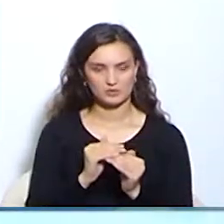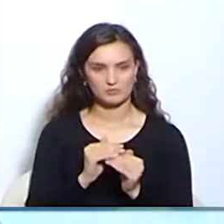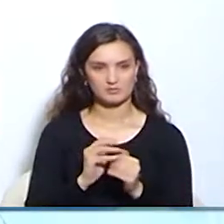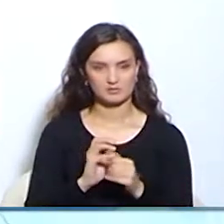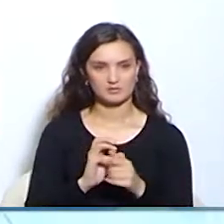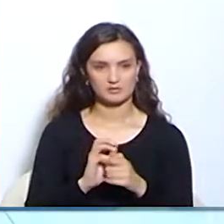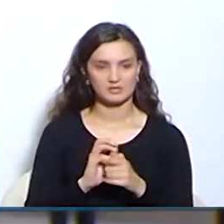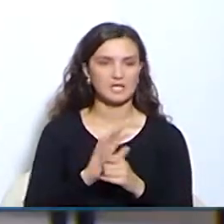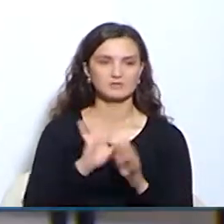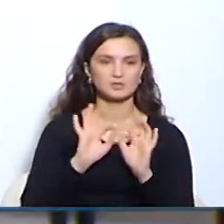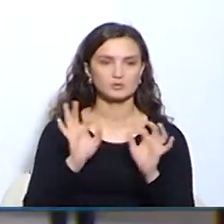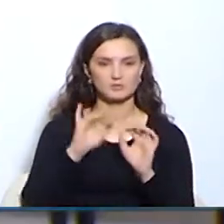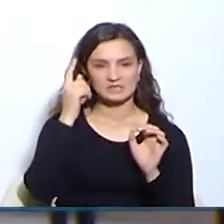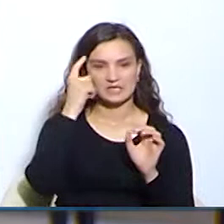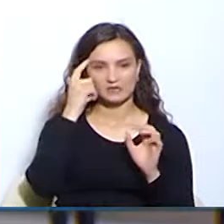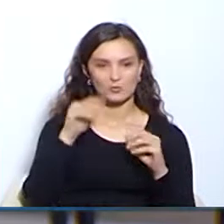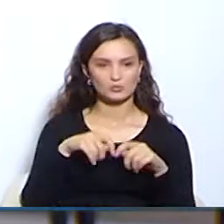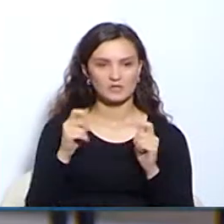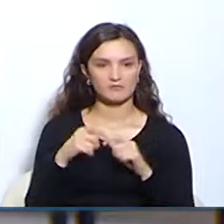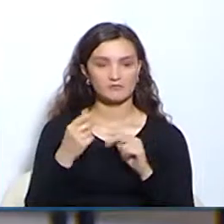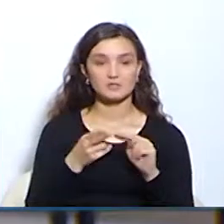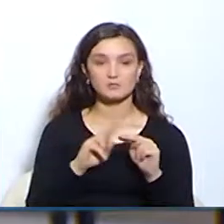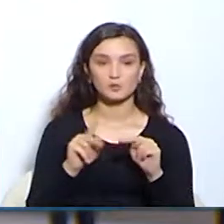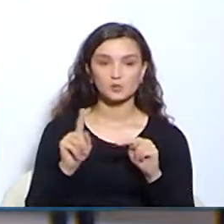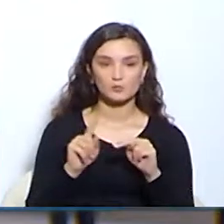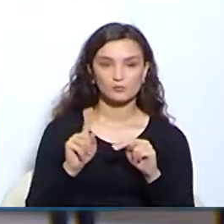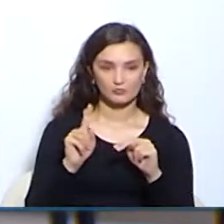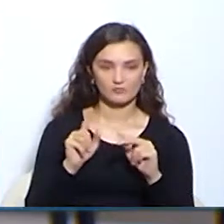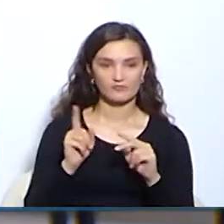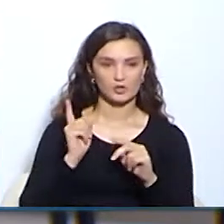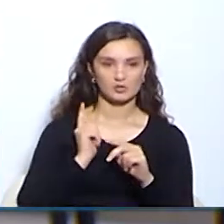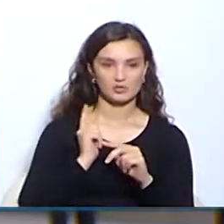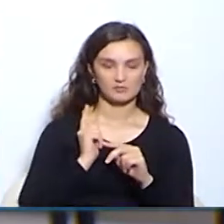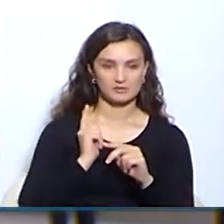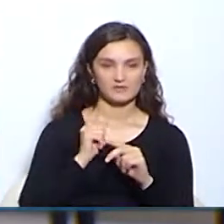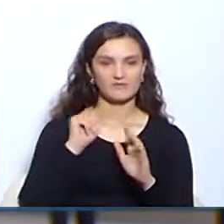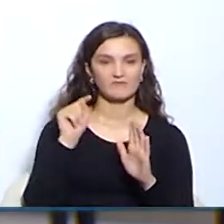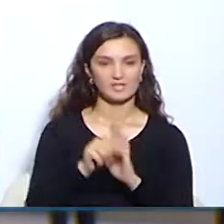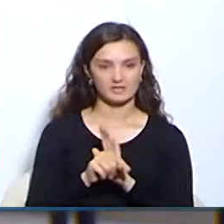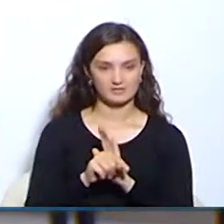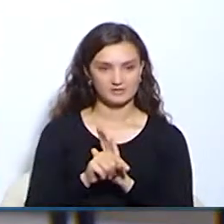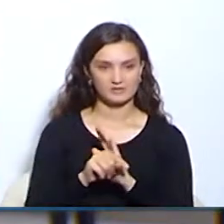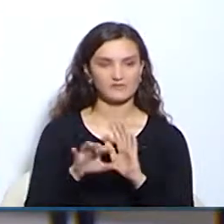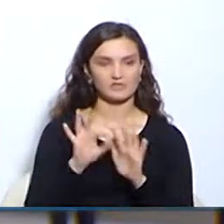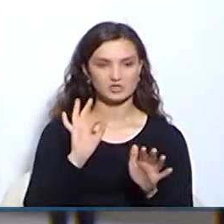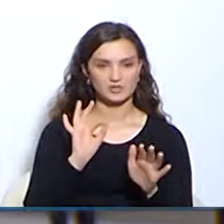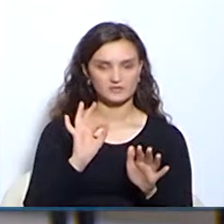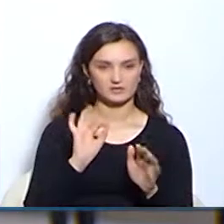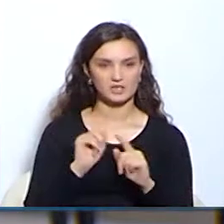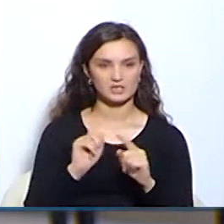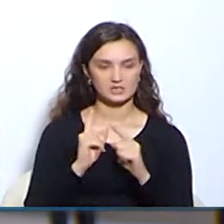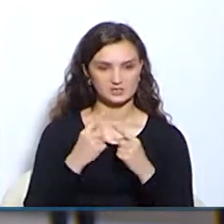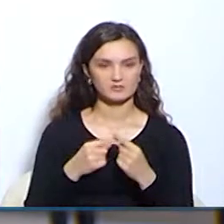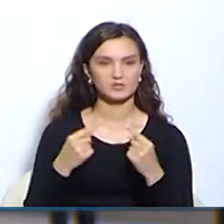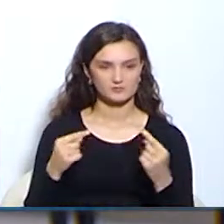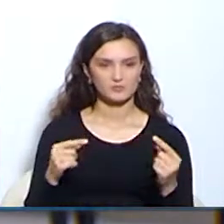ჩამორჩენილობაზე, არ ვსაუბრობთ ინტელექტუალურ დარღვევებზე. რატომ? იმიტომ რომ ვიცდით, იმიტომ რომ ვერევით, ვირჩევთ ჩარევის რაღაცა